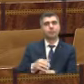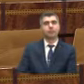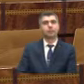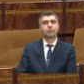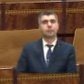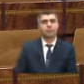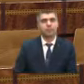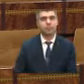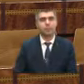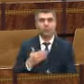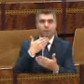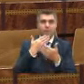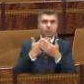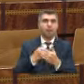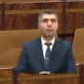شكرا.